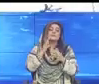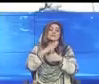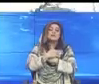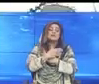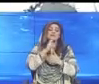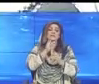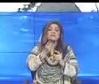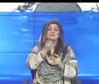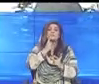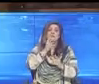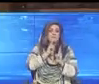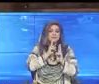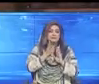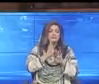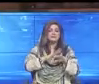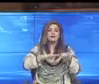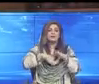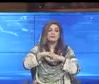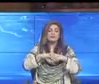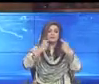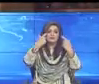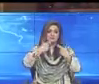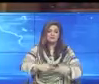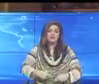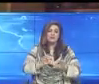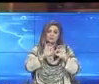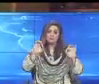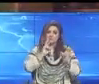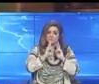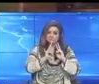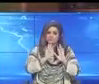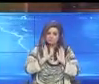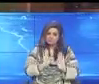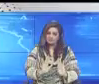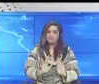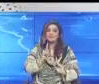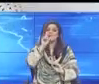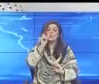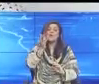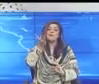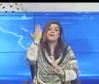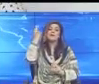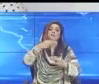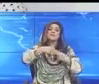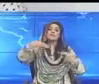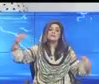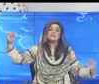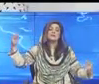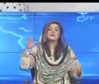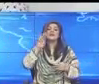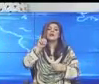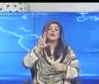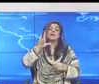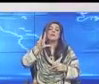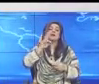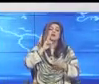पेड्रो पोंसे डी लियोन का दावा है कि उन्होंने पहली मर्तबा इशारों की जबान को एक जगह मुरतब किया। दुनिया में इस वक्त 46 करोड़ से जायद समात